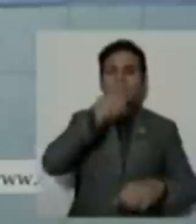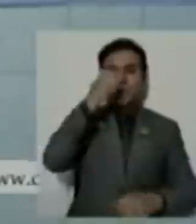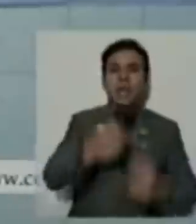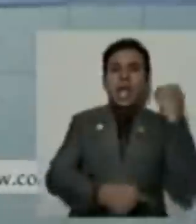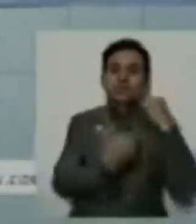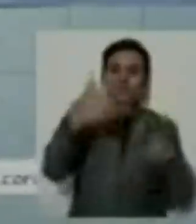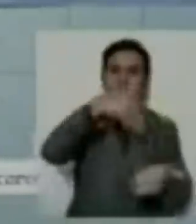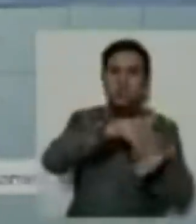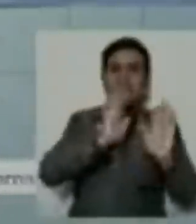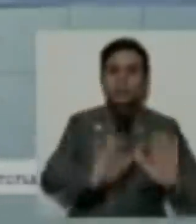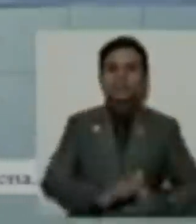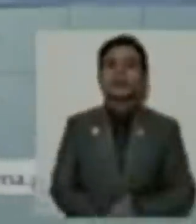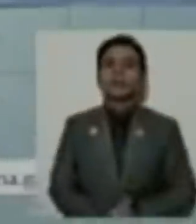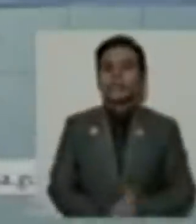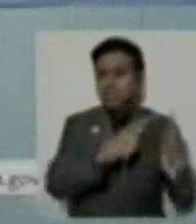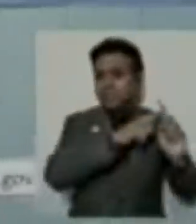চিকিৎসাপ্রাপ্ত হয়েছেন ঢাকার হাসপাতালগুলিতে